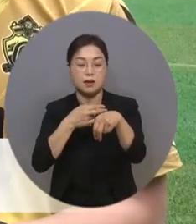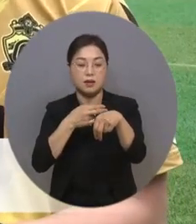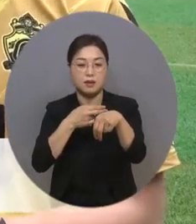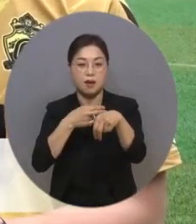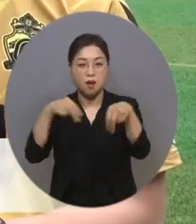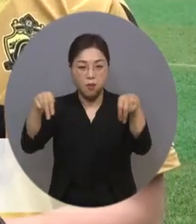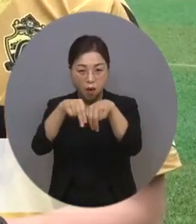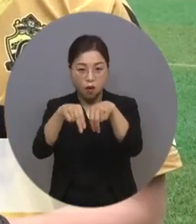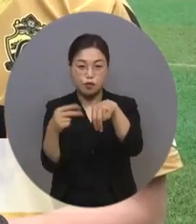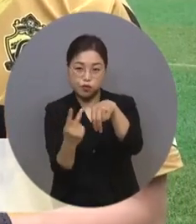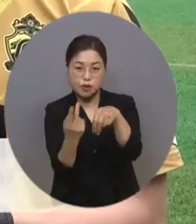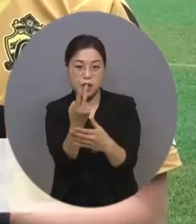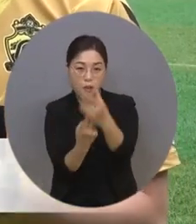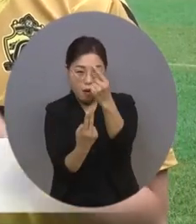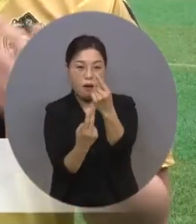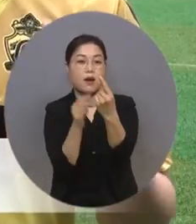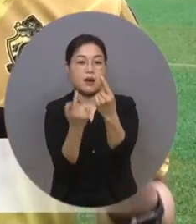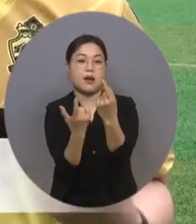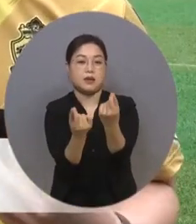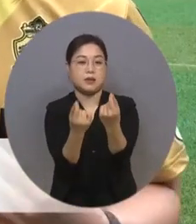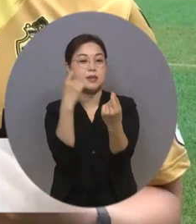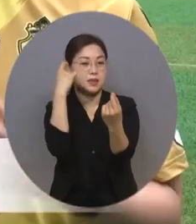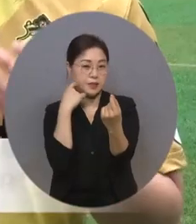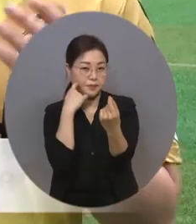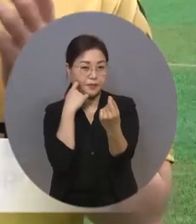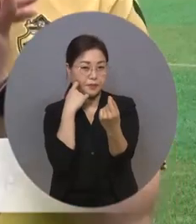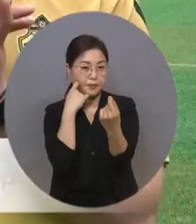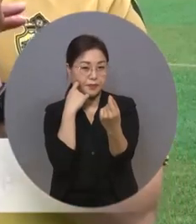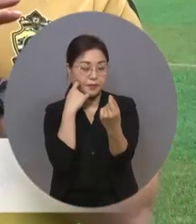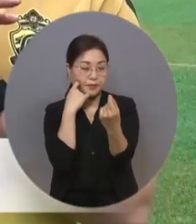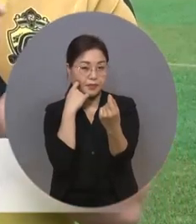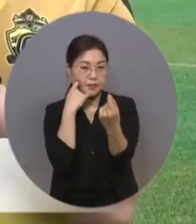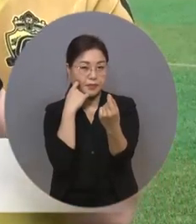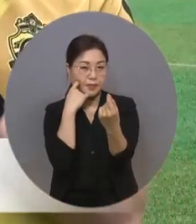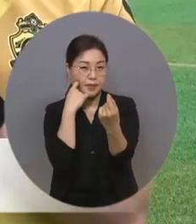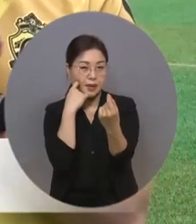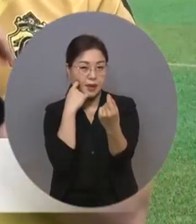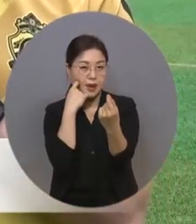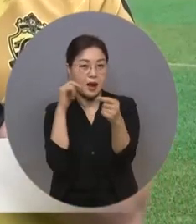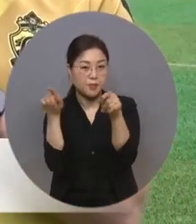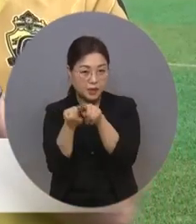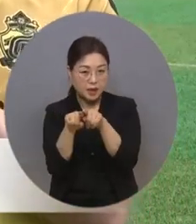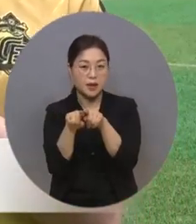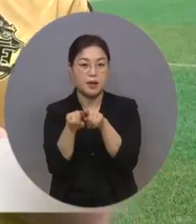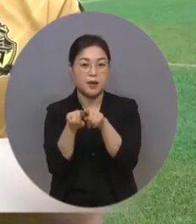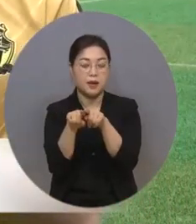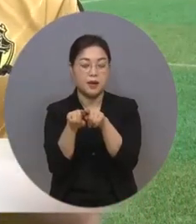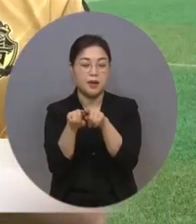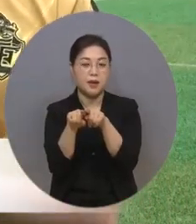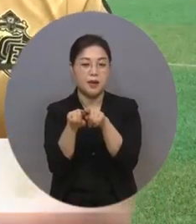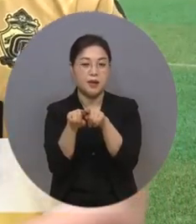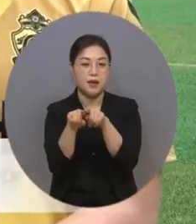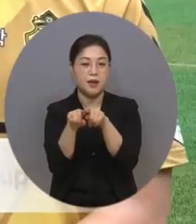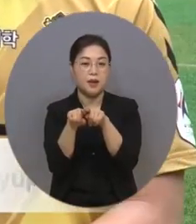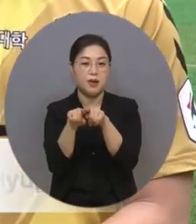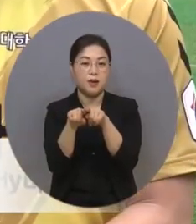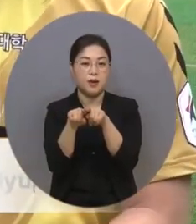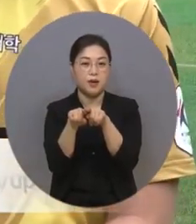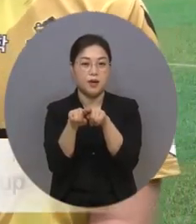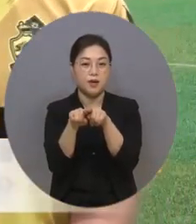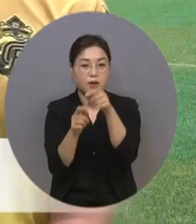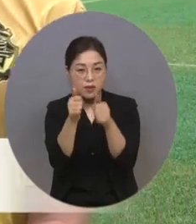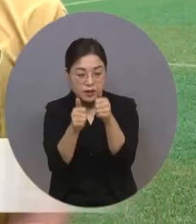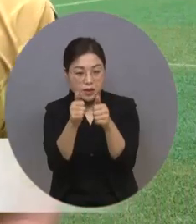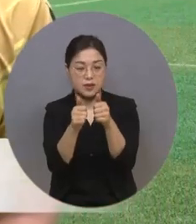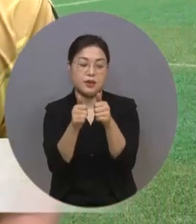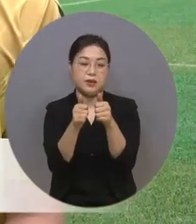없는 것처럼 느껴져가지고 그냥 이제 그냥 같은 사람이 이제 사람 그 자체인 것 같아가지고 그런 걸 못